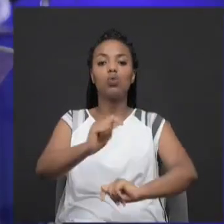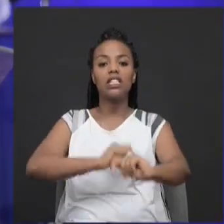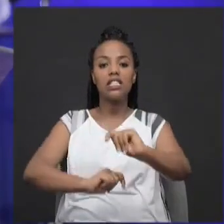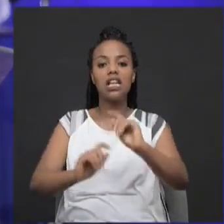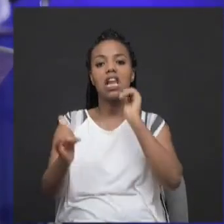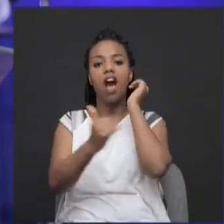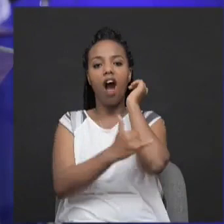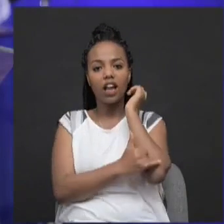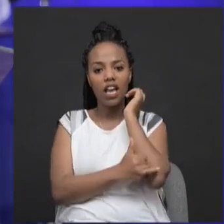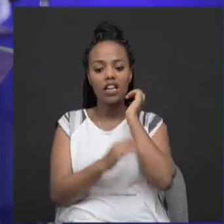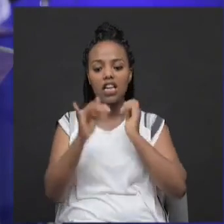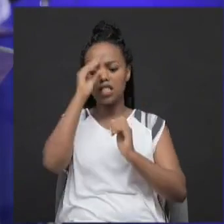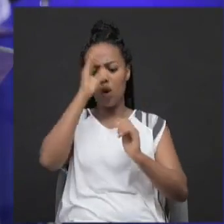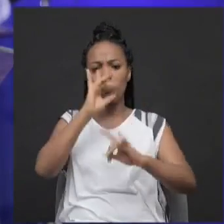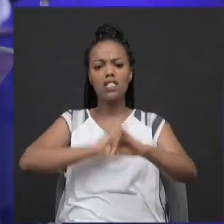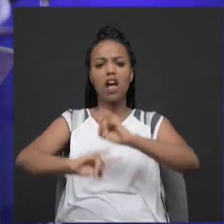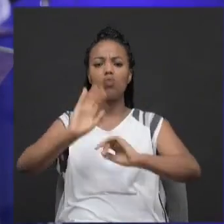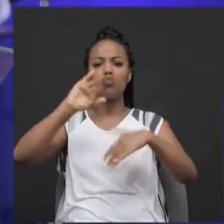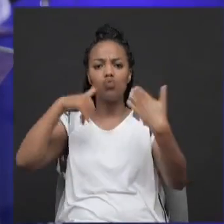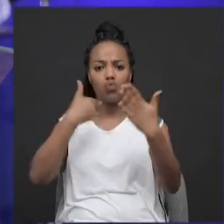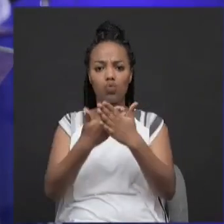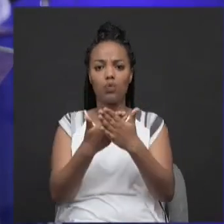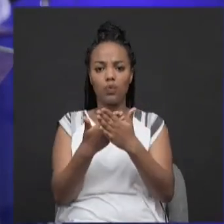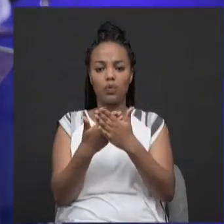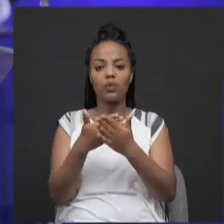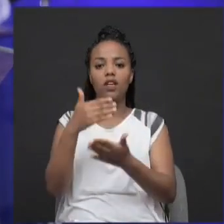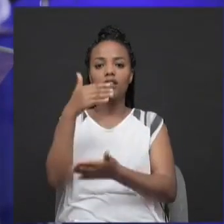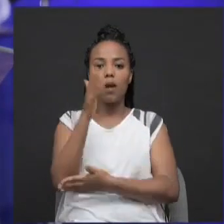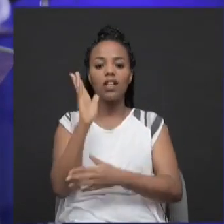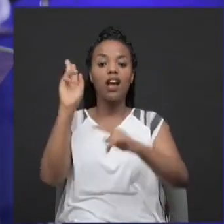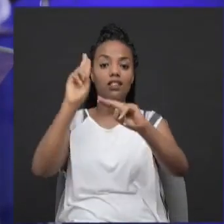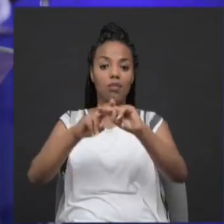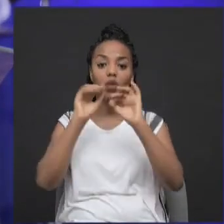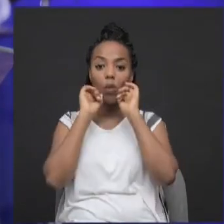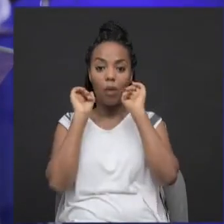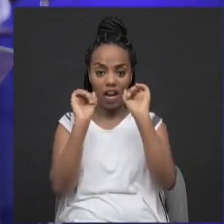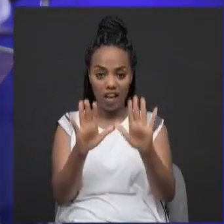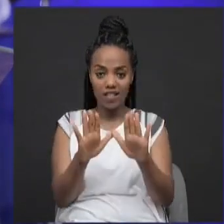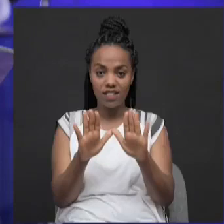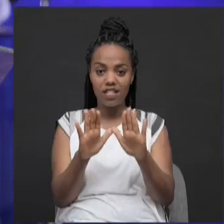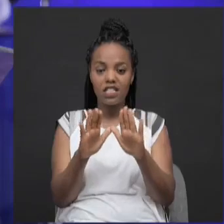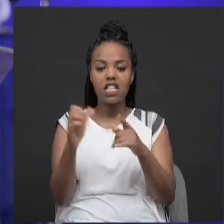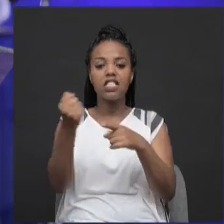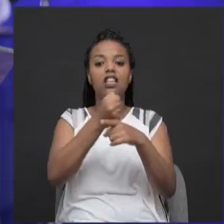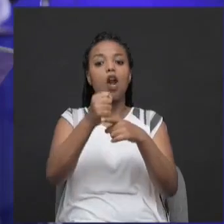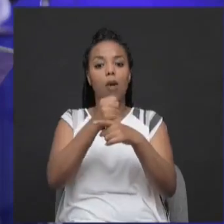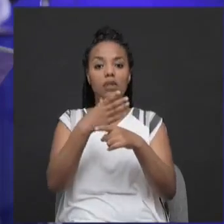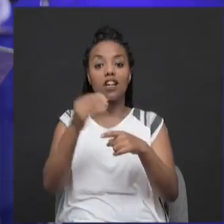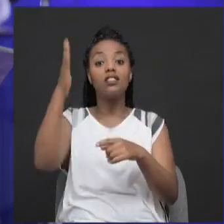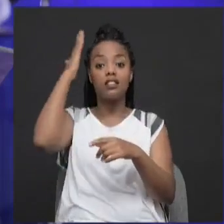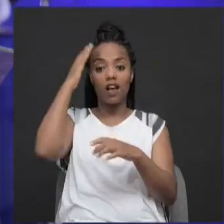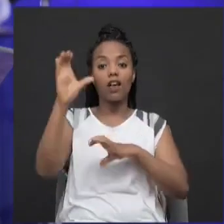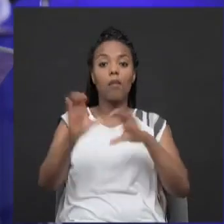ለአገር ለሰው ዘር ሁሉ እግዚአብሔር ያስቀመጠውን በረከት እንድንለማመድና